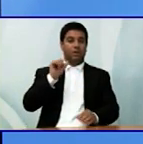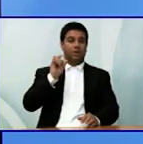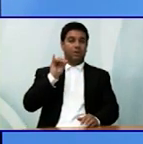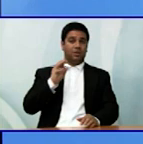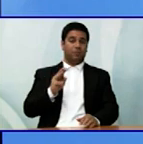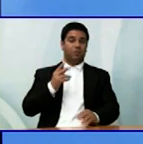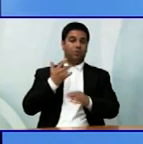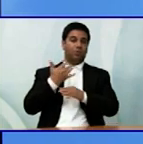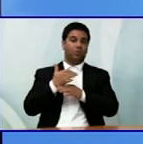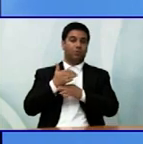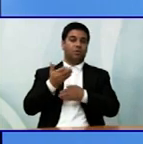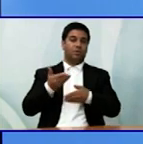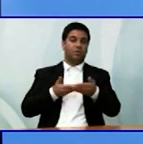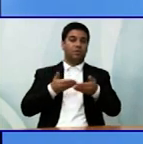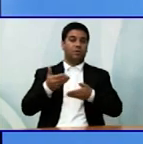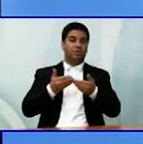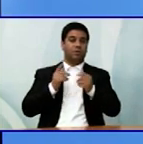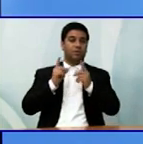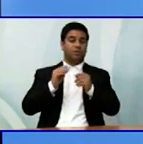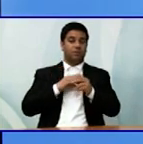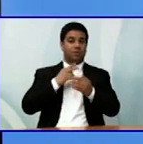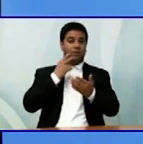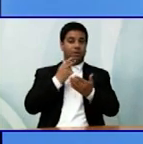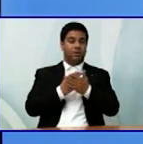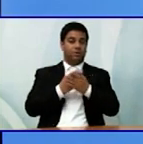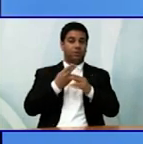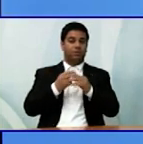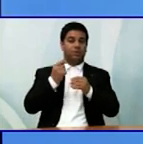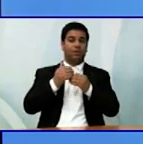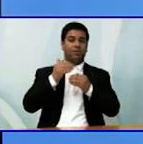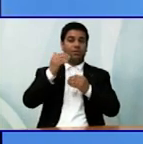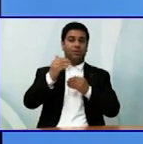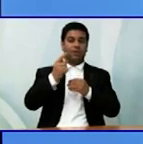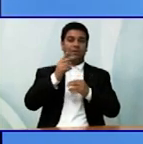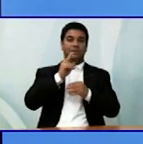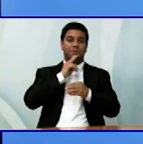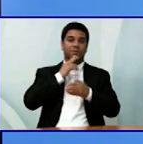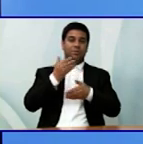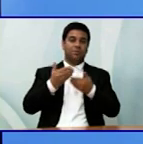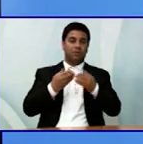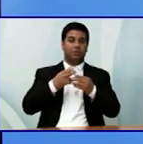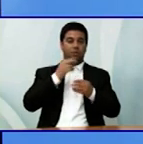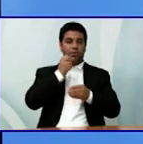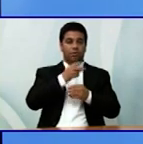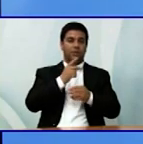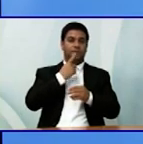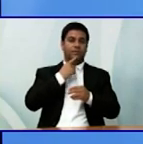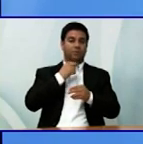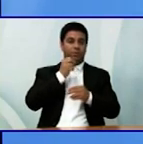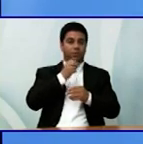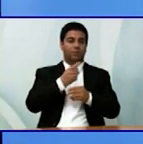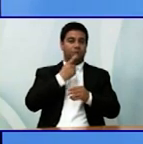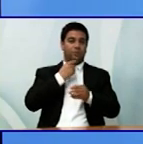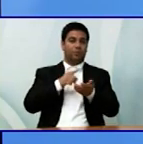hakim ko'chada ketayotgan ekan, qarasa, sal oldinda borayotgan qiz dam-badam qon